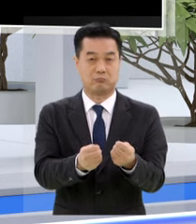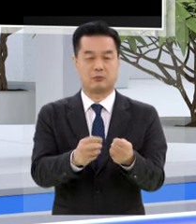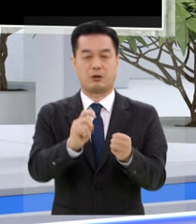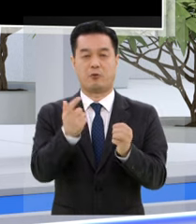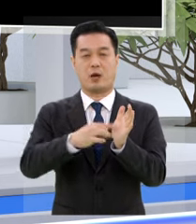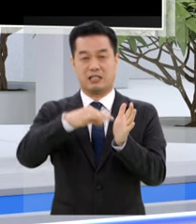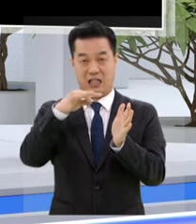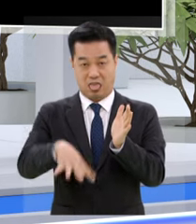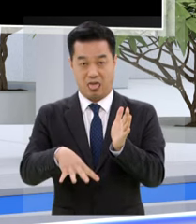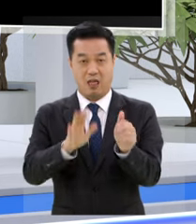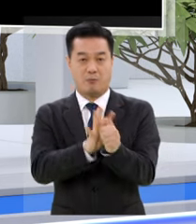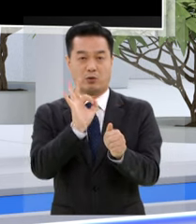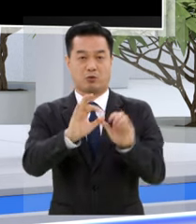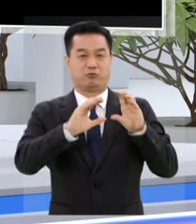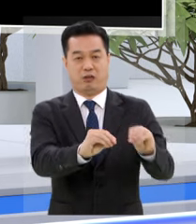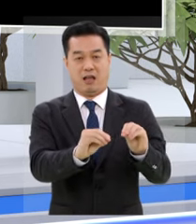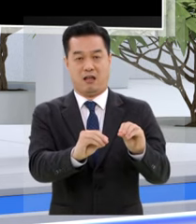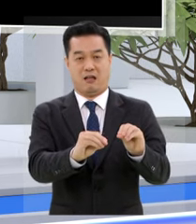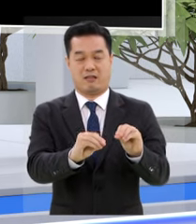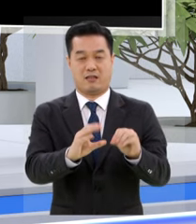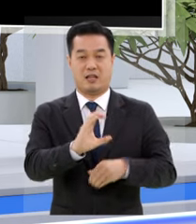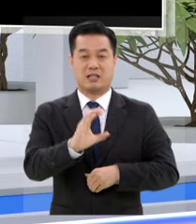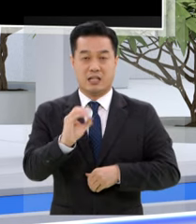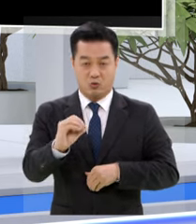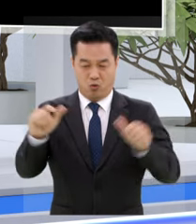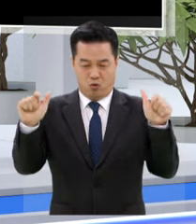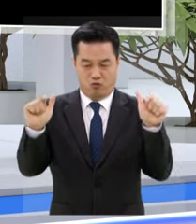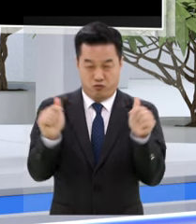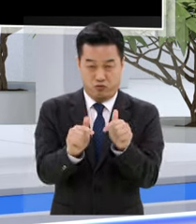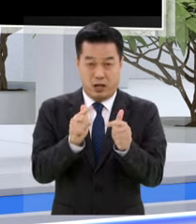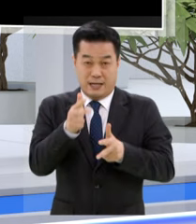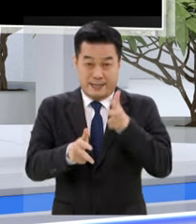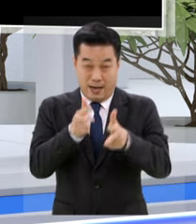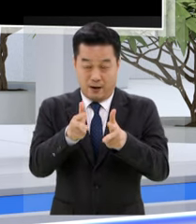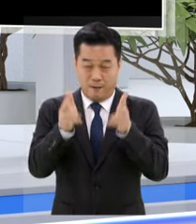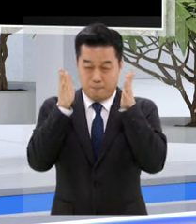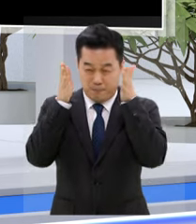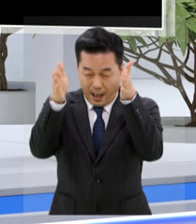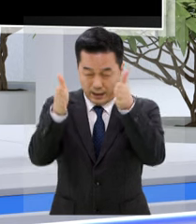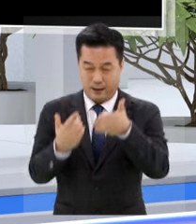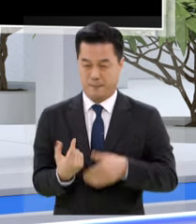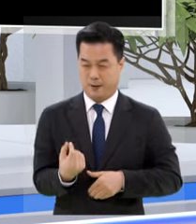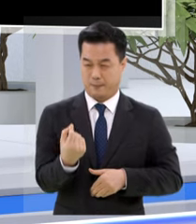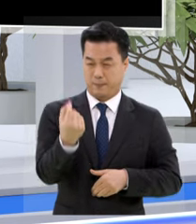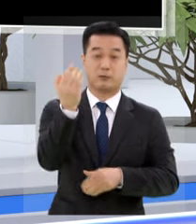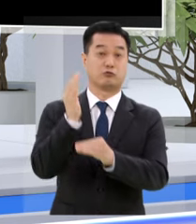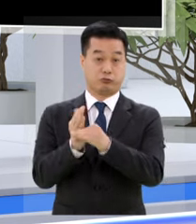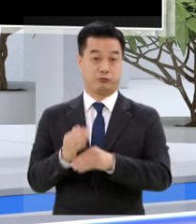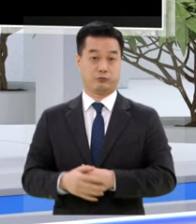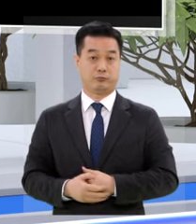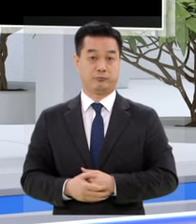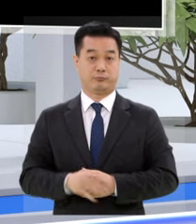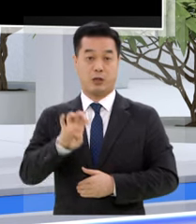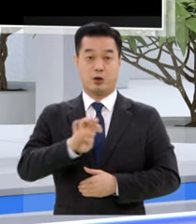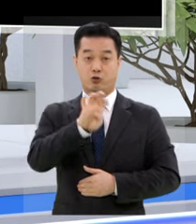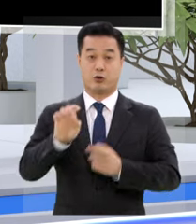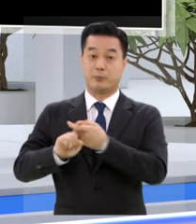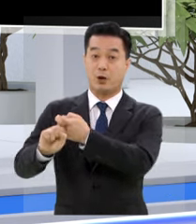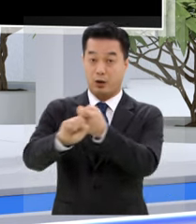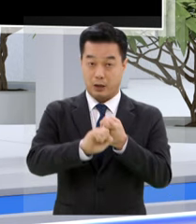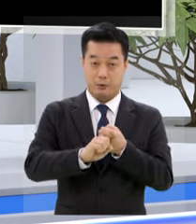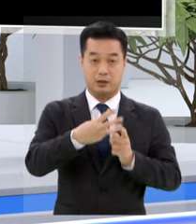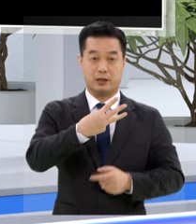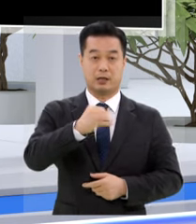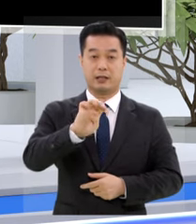탈탄소 산업을 지원하는 방식으로 세계 경제질서는 이미 변화하고 있습니다 유럽 연합은 리